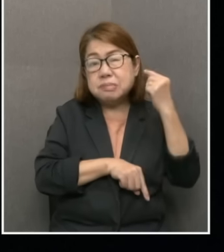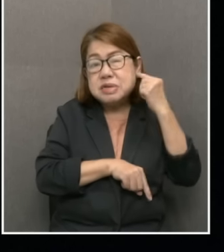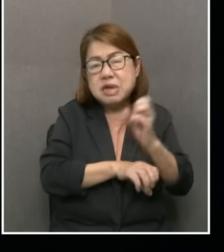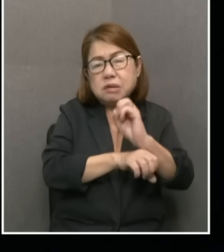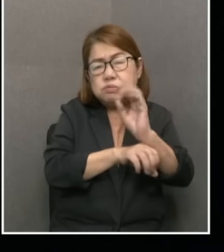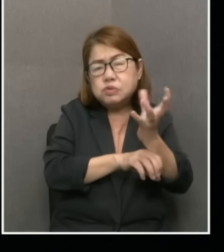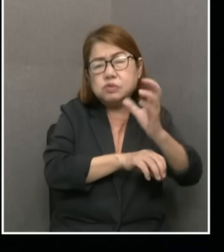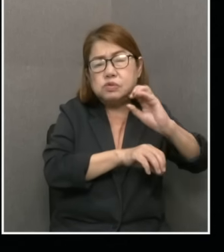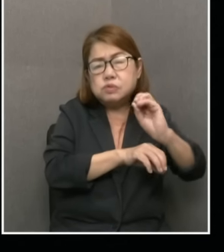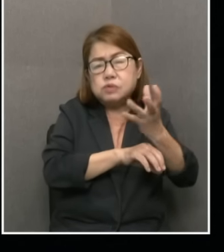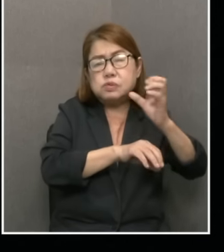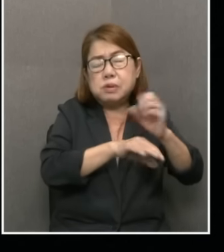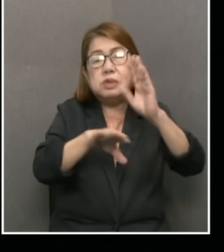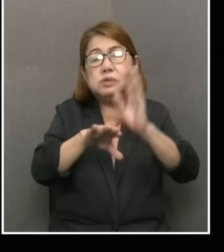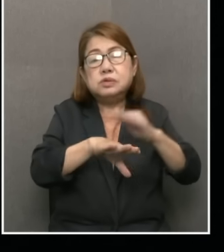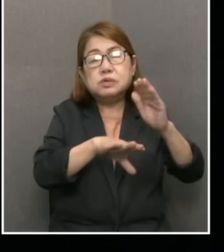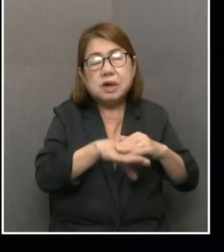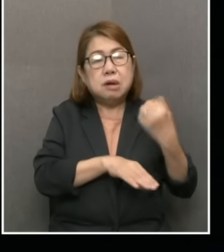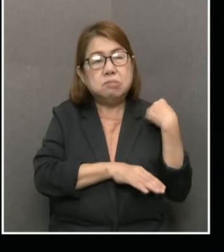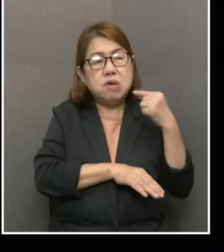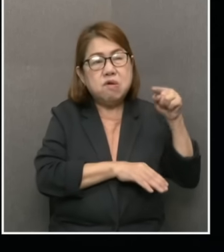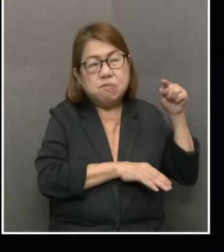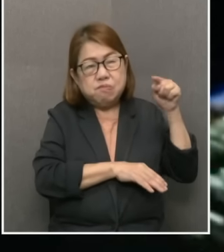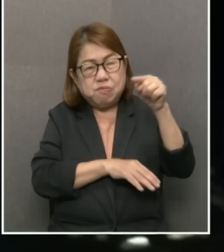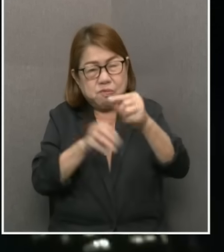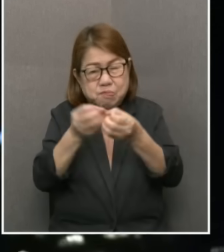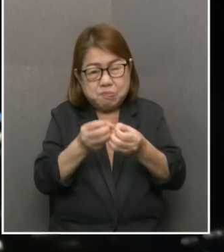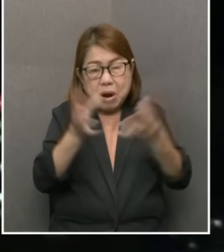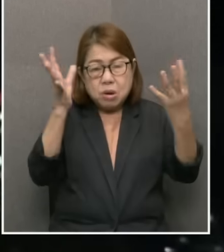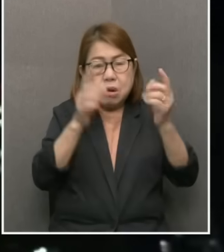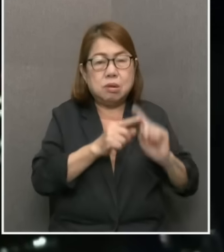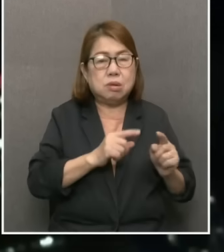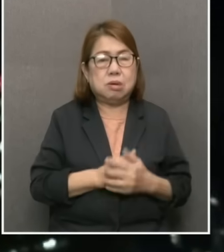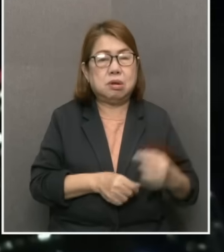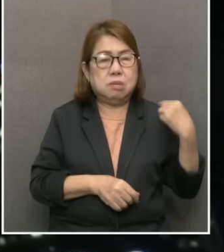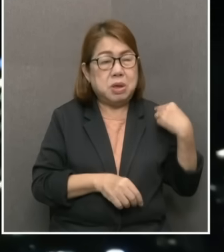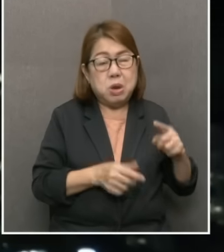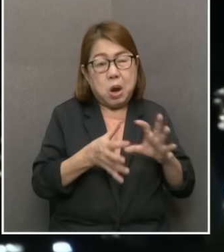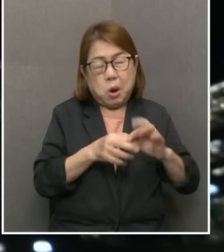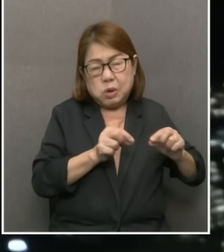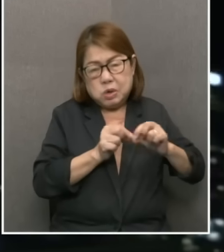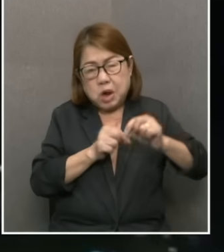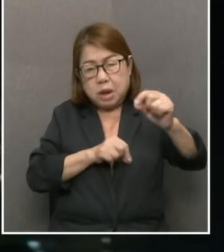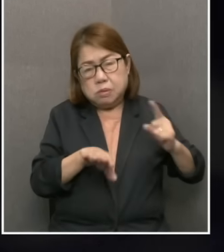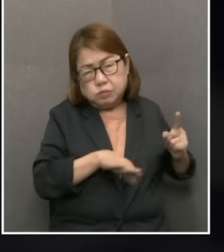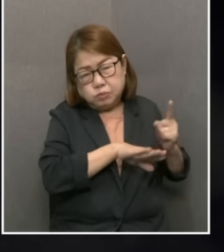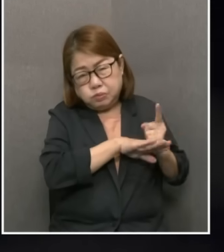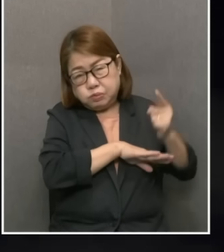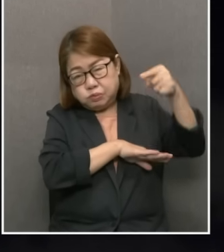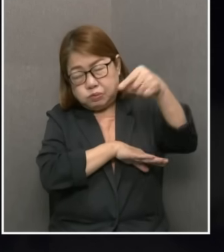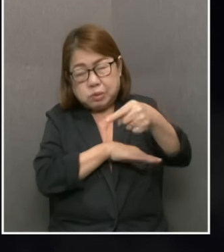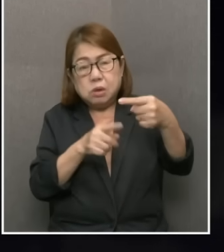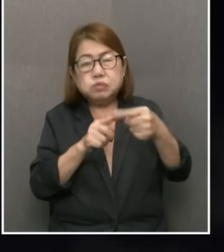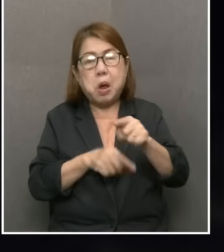อแบบนี้นะครับแล้วก็มีแสงไฟจากการยิงระเบิดเข้ามาคือมีการยิงขีปนาวุธเข้ามาครับแต่ก็ถูกระบบป้